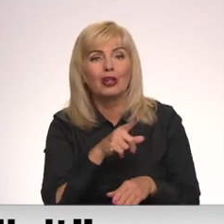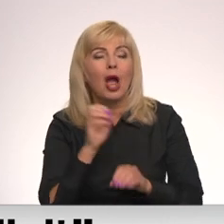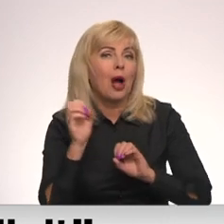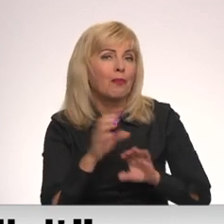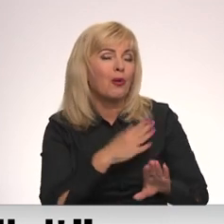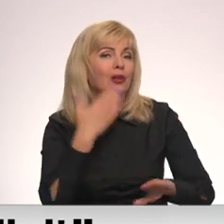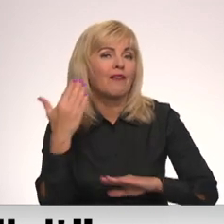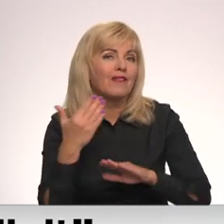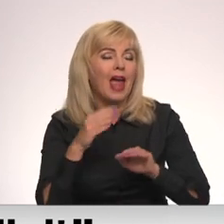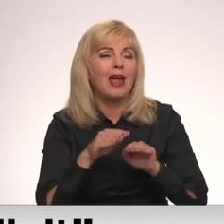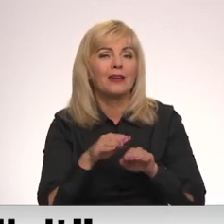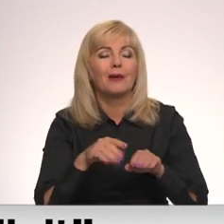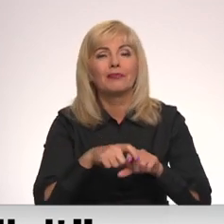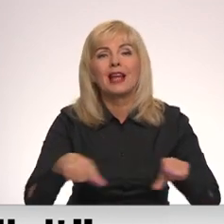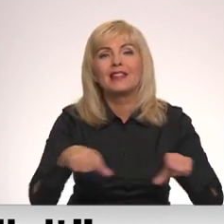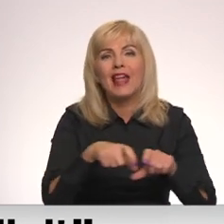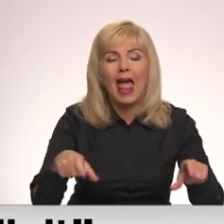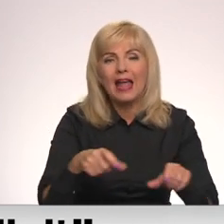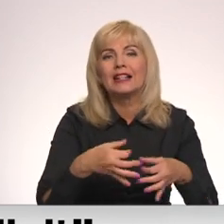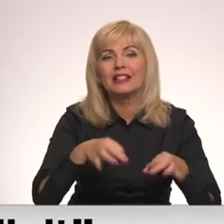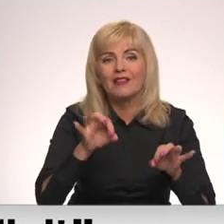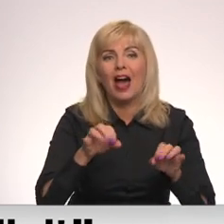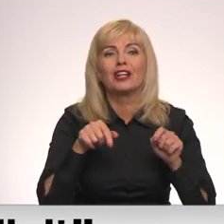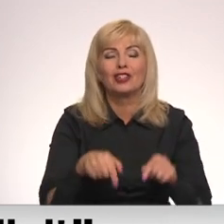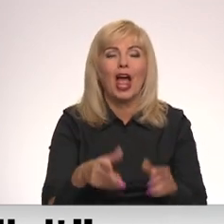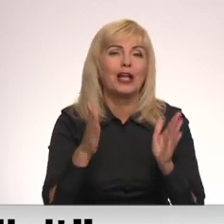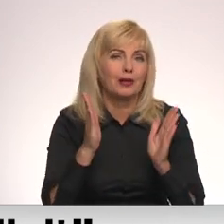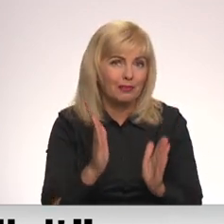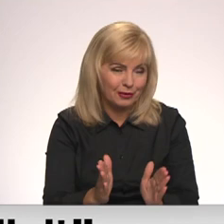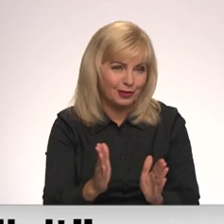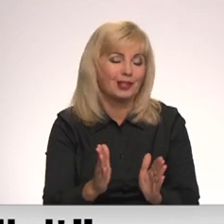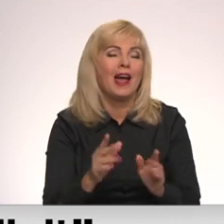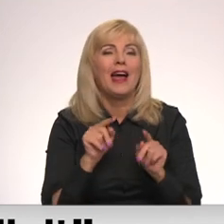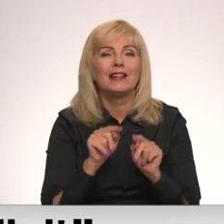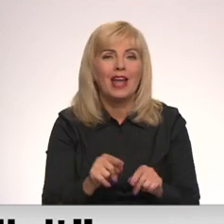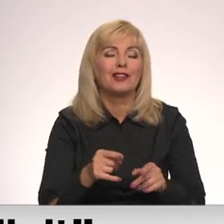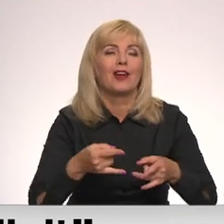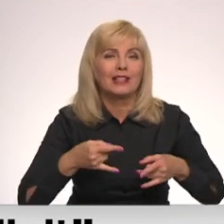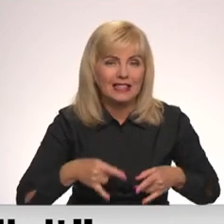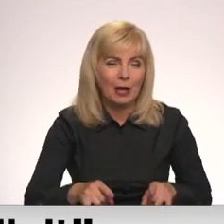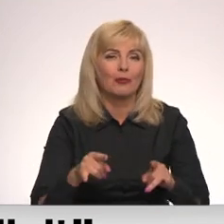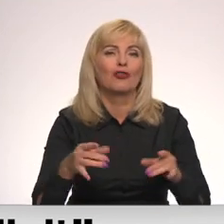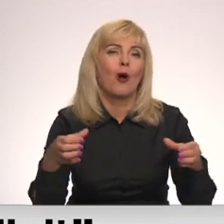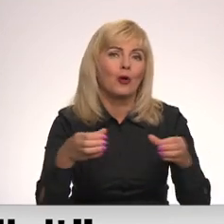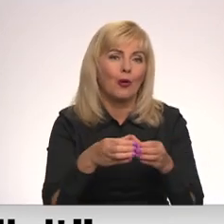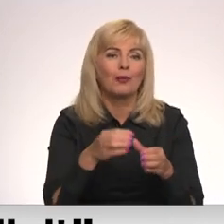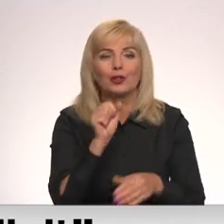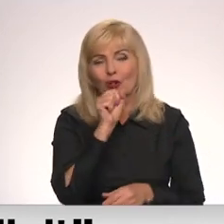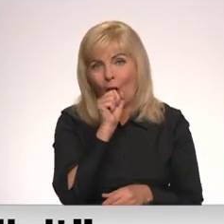ir svarīgākie dzīvē. Un tādi te būs patiešām, kuri te ir patiešām dzimuši kā grupa, kā